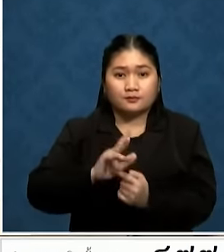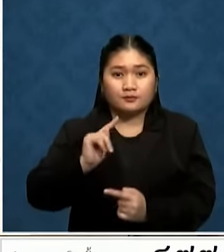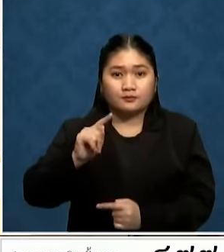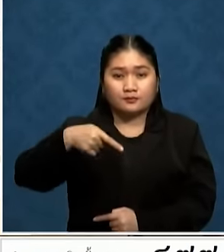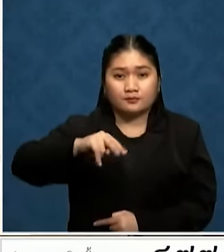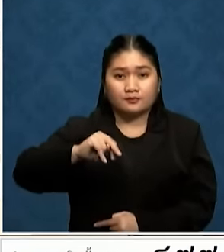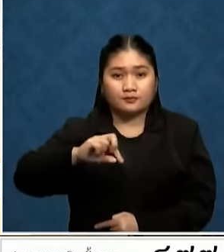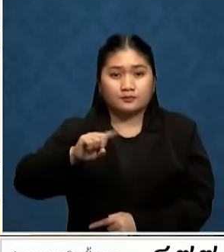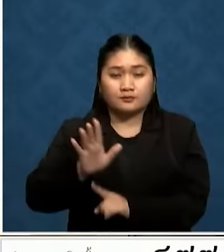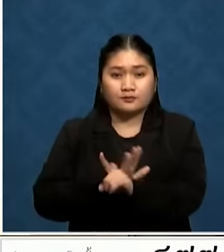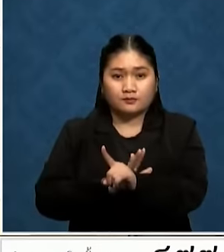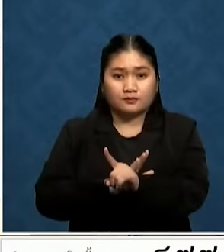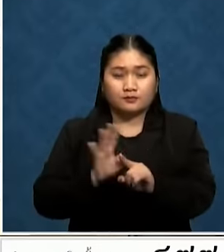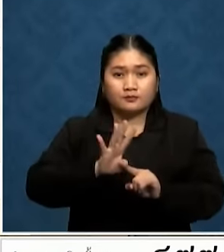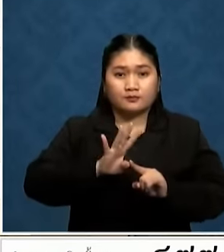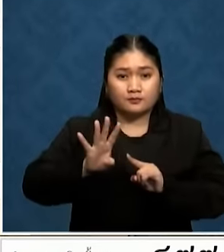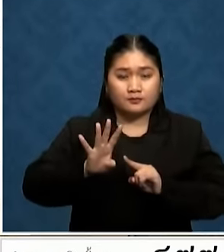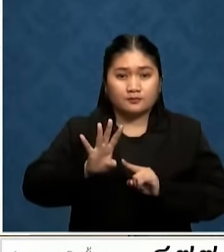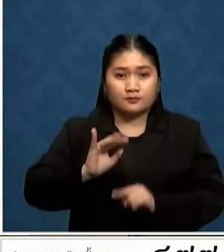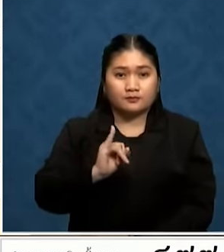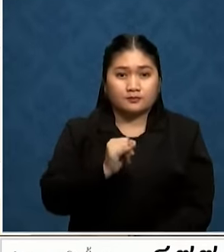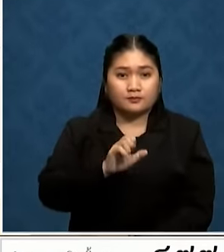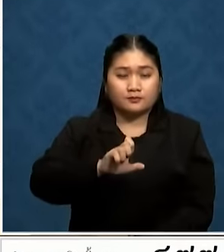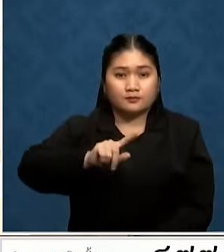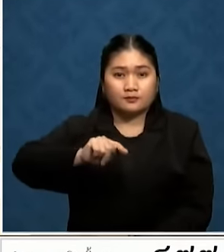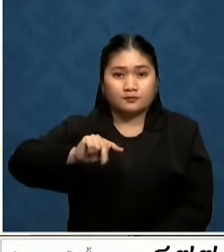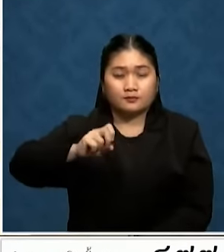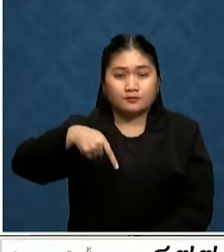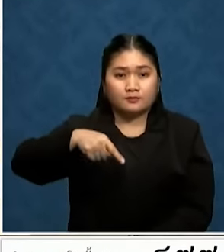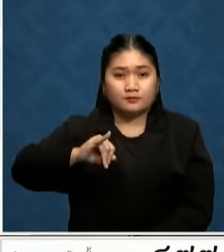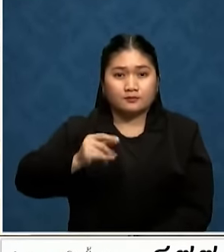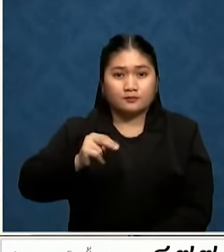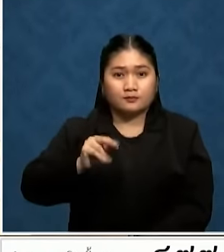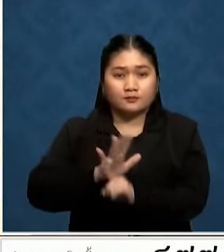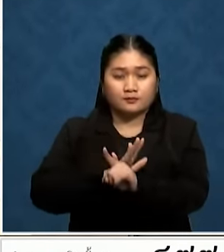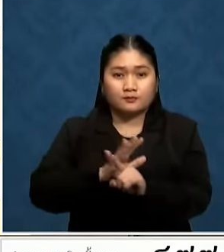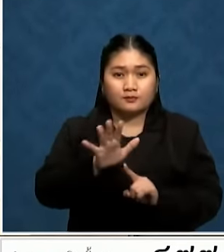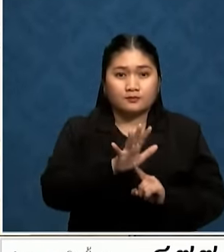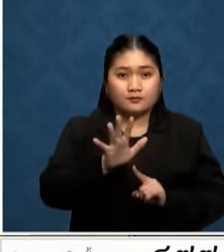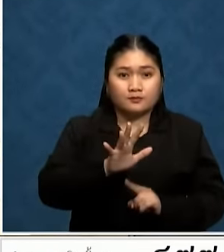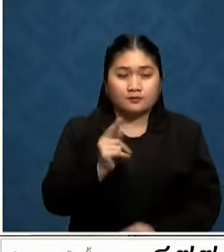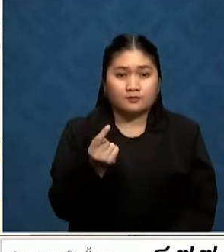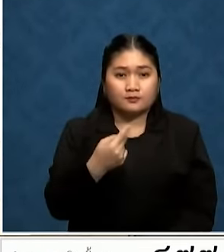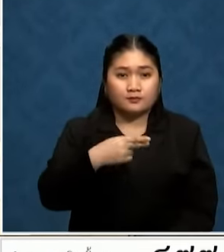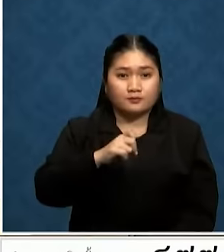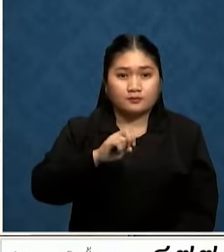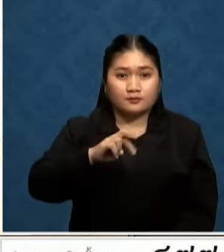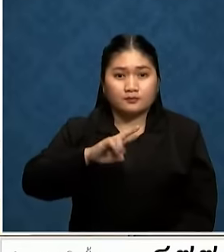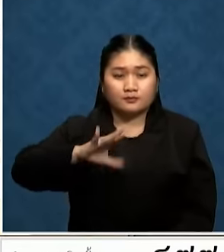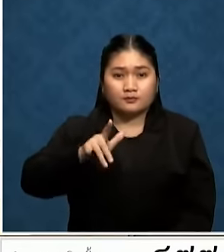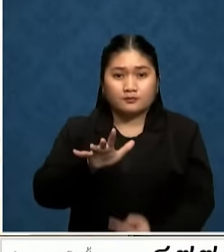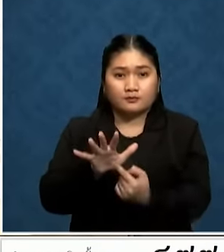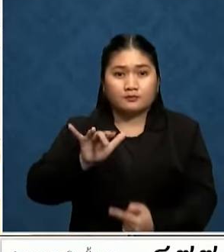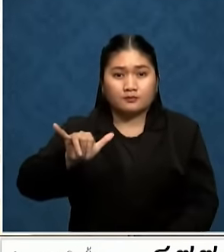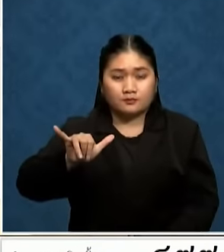ียาศิน4. ในจิตติพศวิลิยโรธ5.นทีระชัยแสมแก้ว